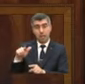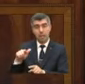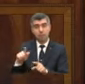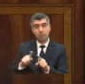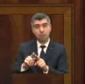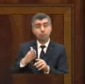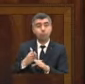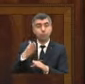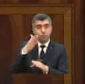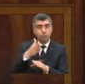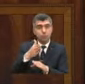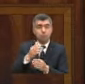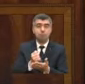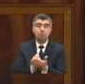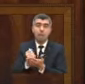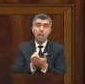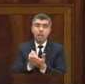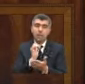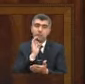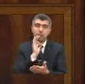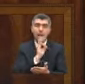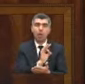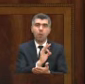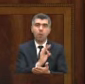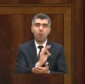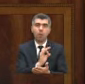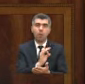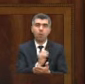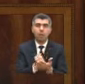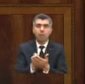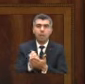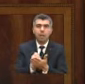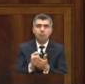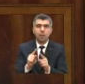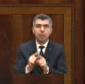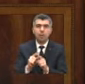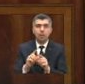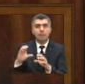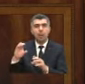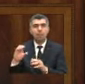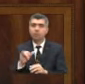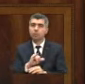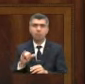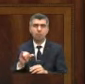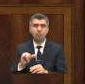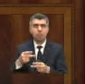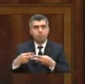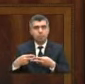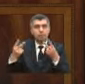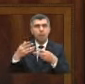نمشي ليها كدار ليها مباريات خاصة، يمكنش الواحد يدوز المباراة وطنية ويبغي غير يبقى في الدار البيضاء، ندير مباريات